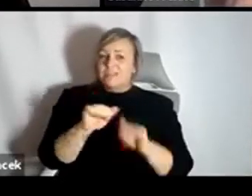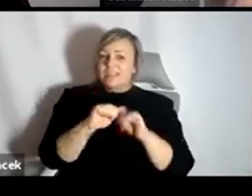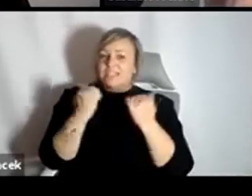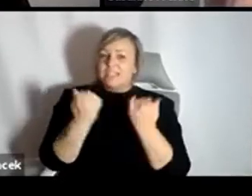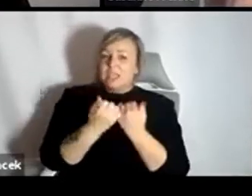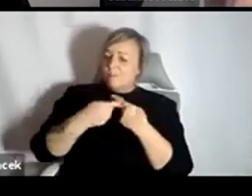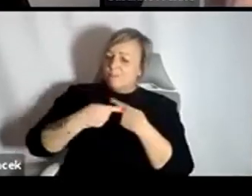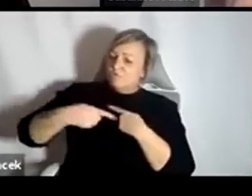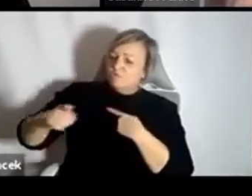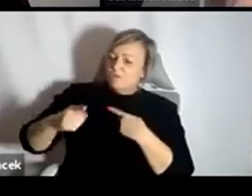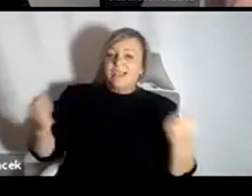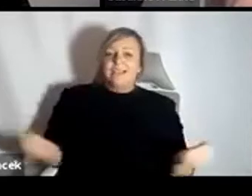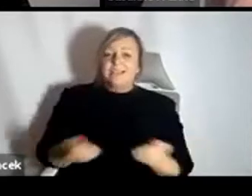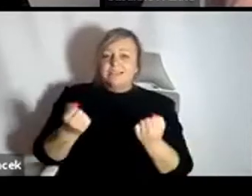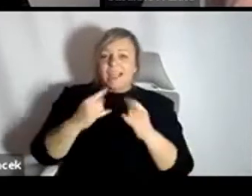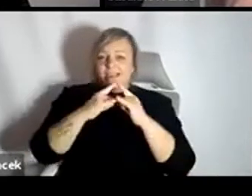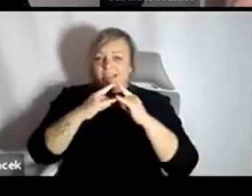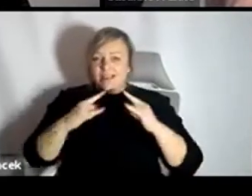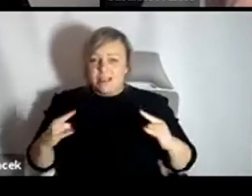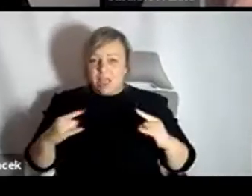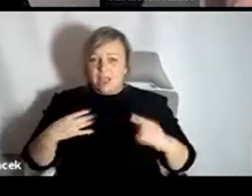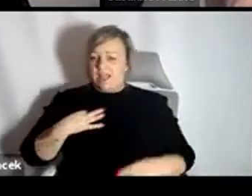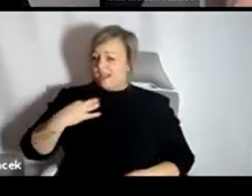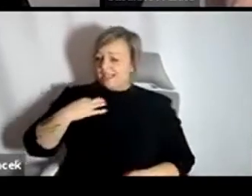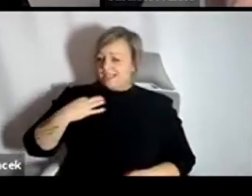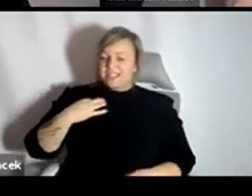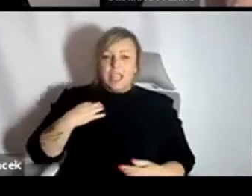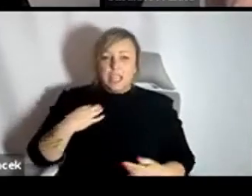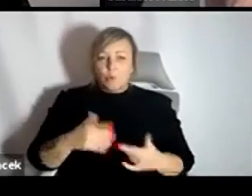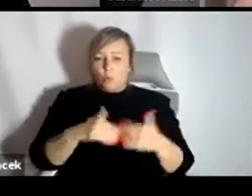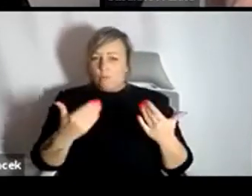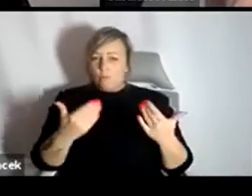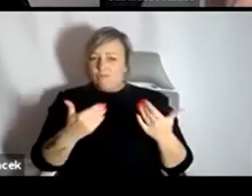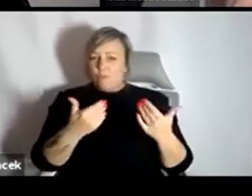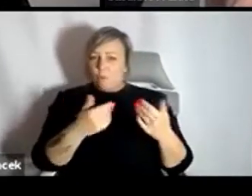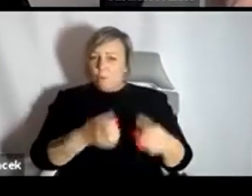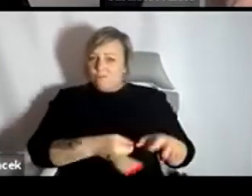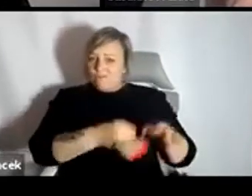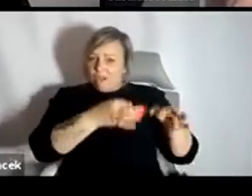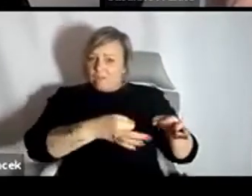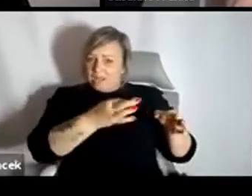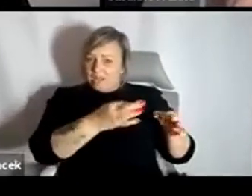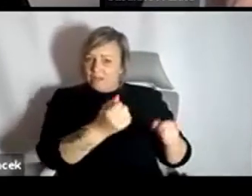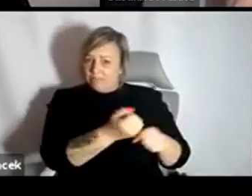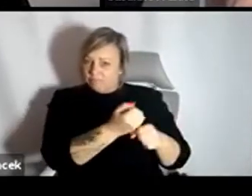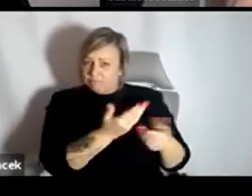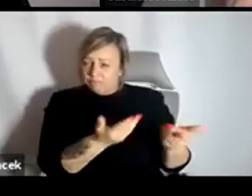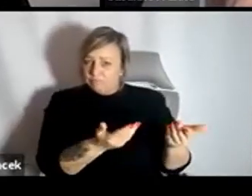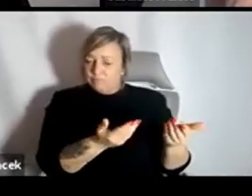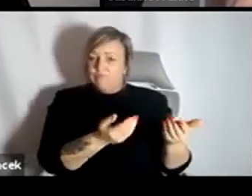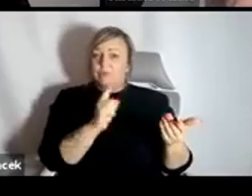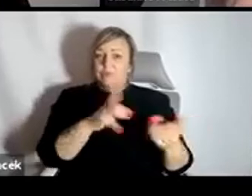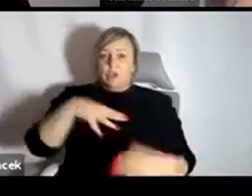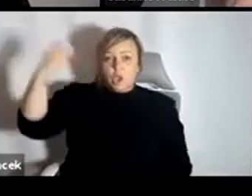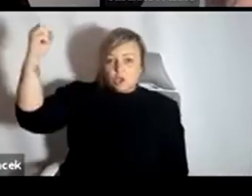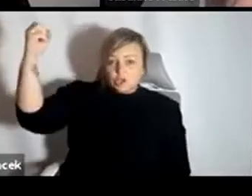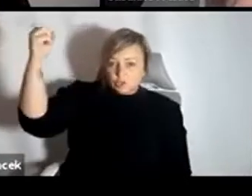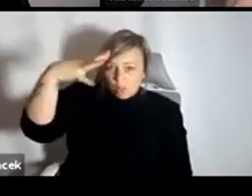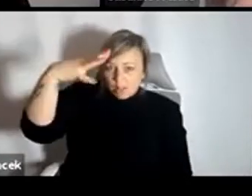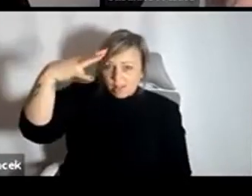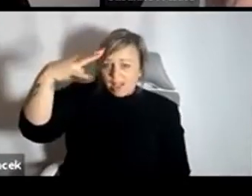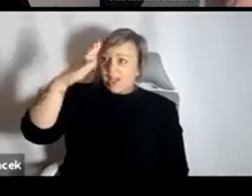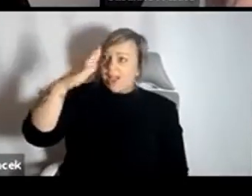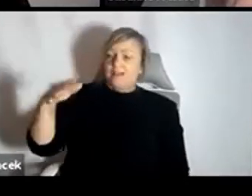ins Trainingslager, wo er seine Trikots herstellen lässt, dass er vielleicht ja, Solaranlagen auf Stadion setzt, aber